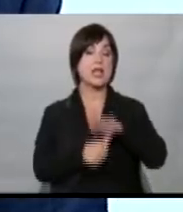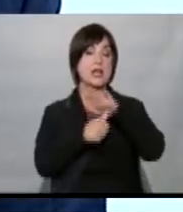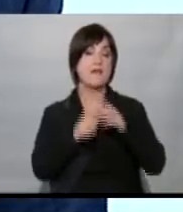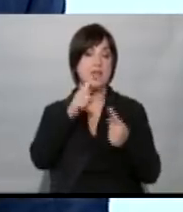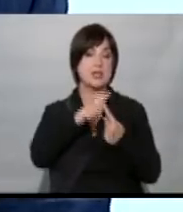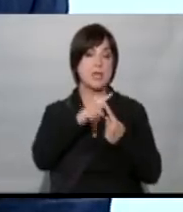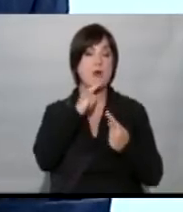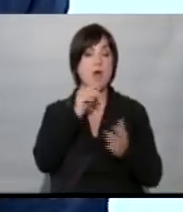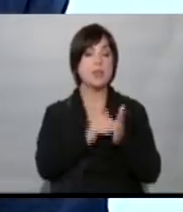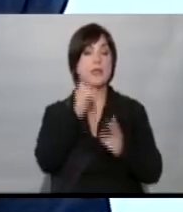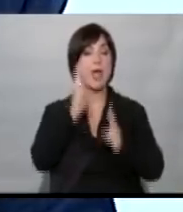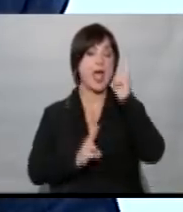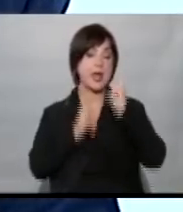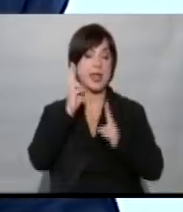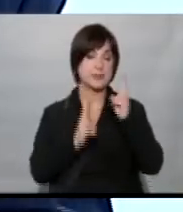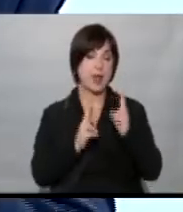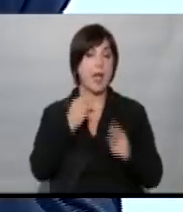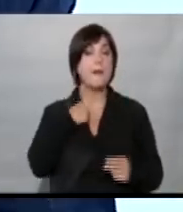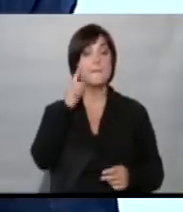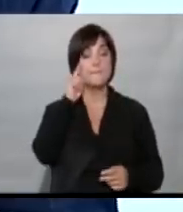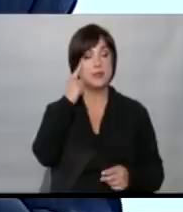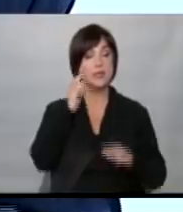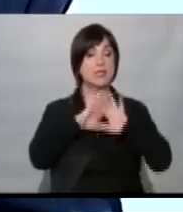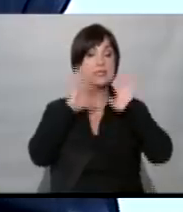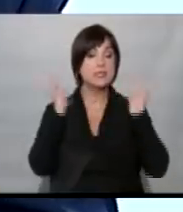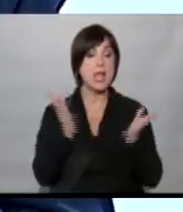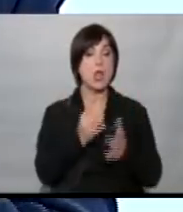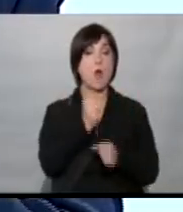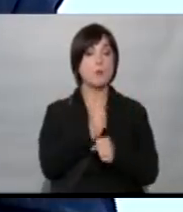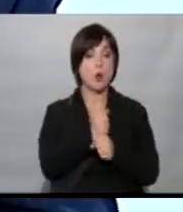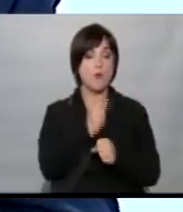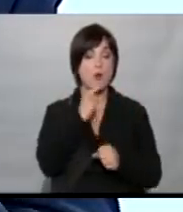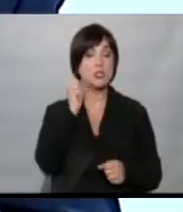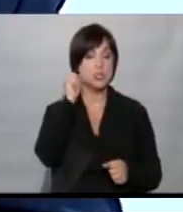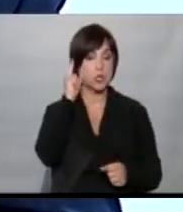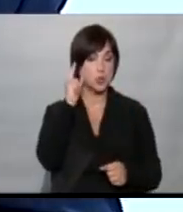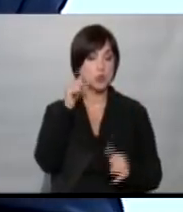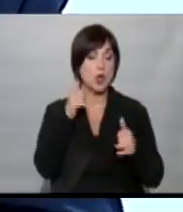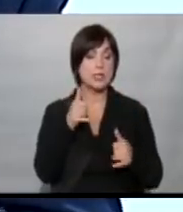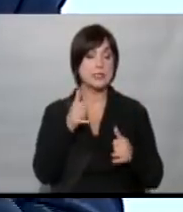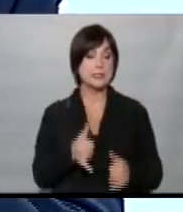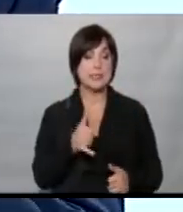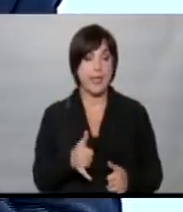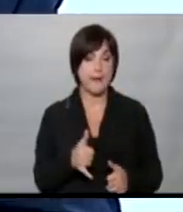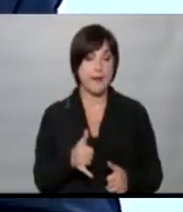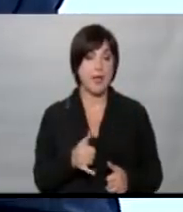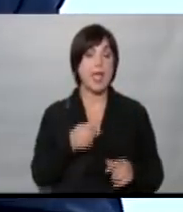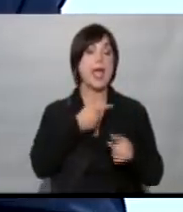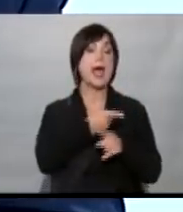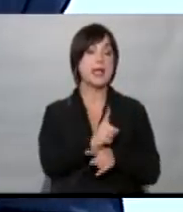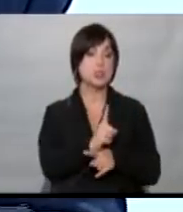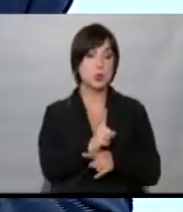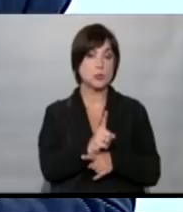што треба да го расправаме вечера. Мислам дека целиот процес што ми се случува сега е